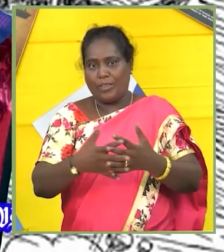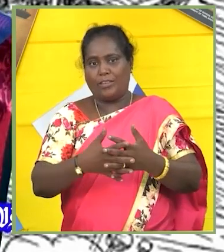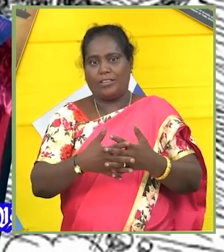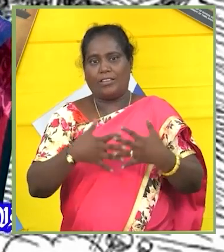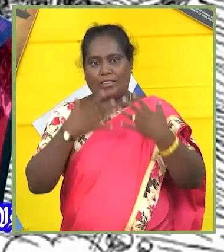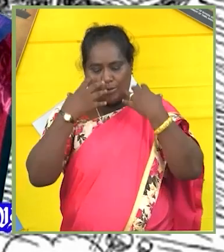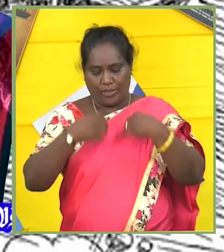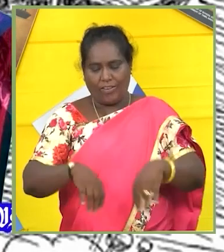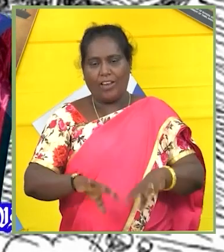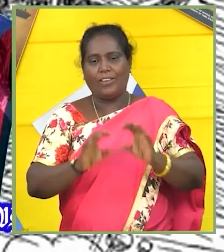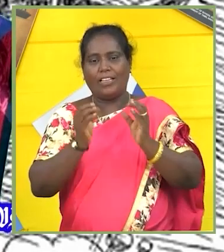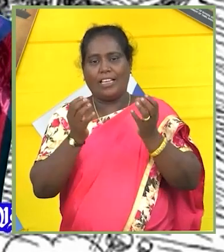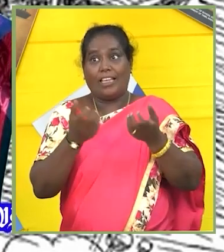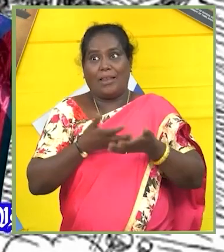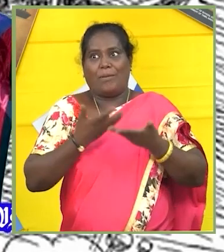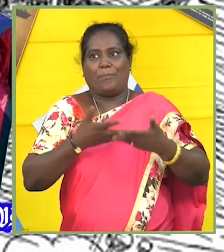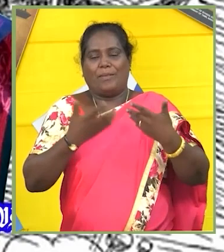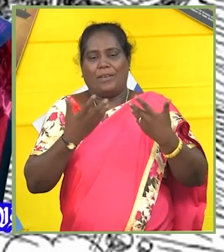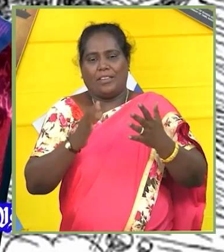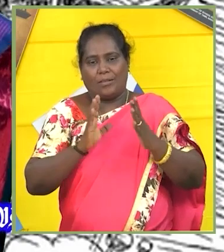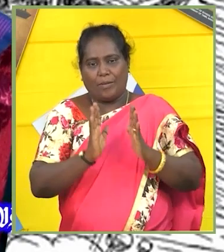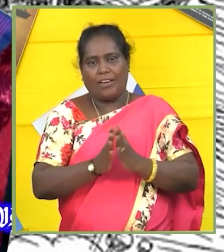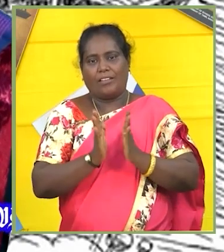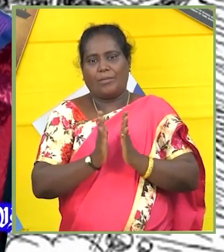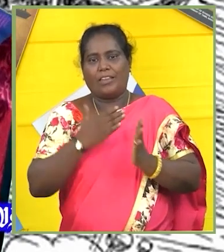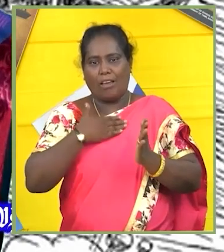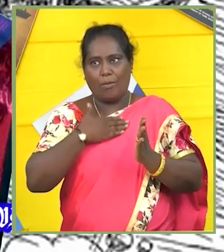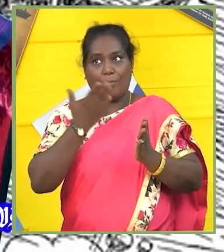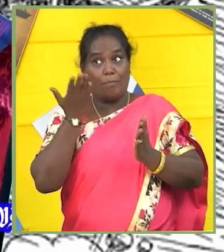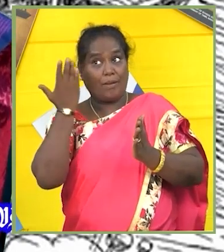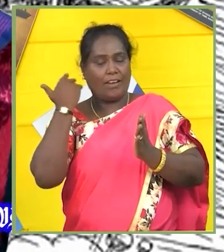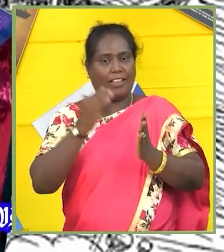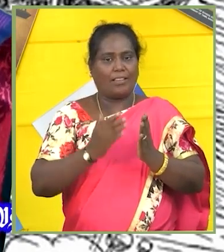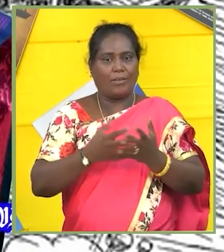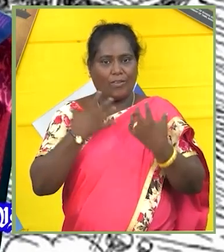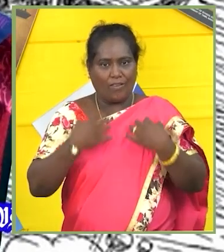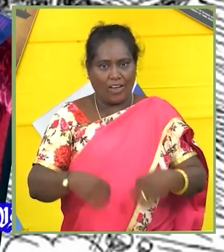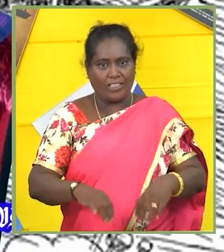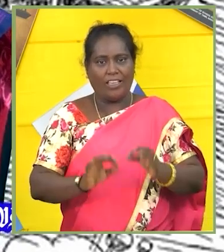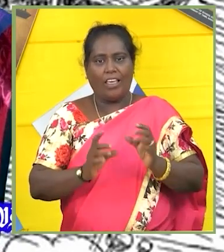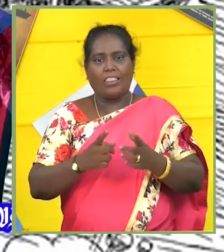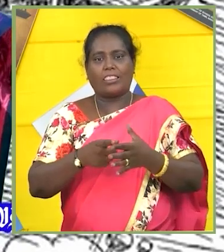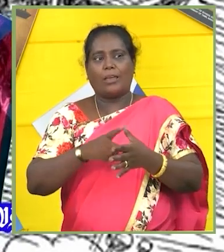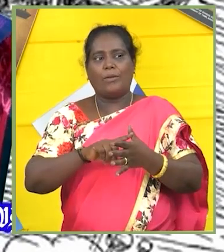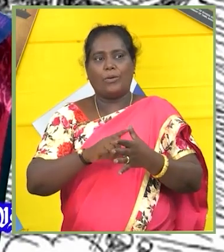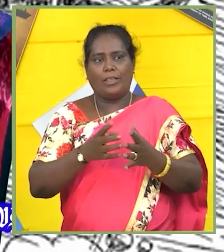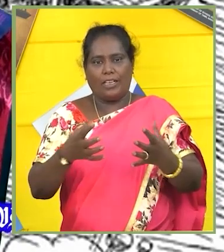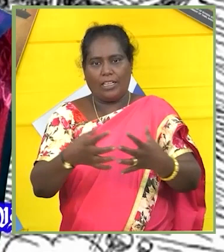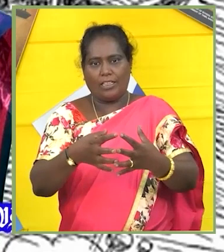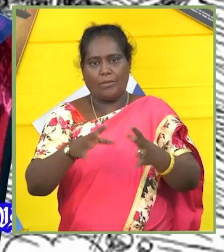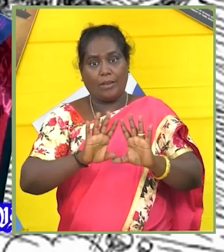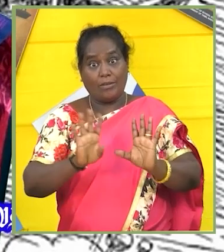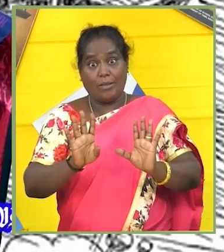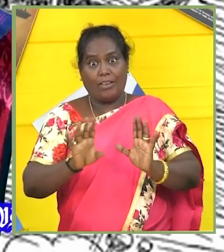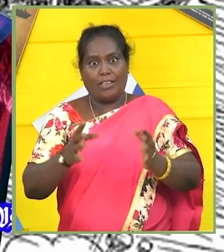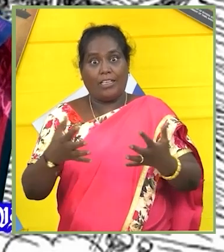இணைந்து தம் வாழ்வியலில் இன்பம் கண்டவர்கள்தான் நம் பண்டைய தமிழர்கள். நம் பண்டைய தமிழர்களுடைய வாழ்வு வெறும் தமிழோடு இணைந்தது